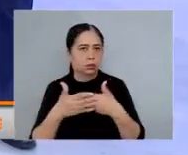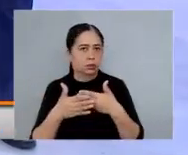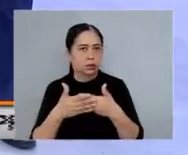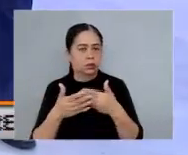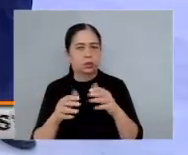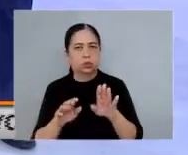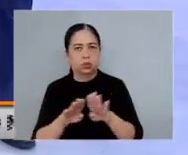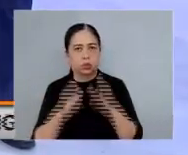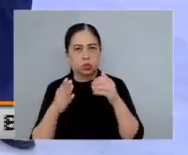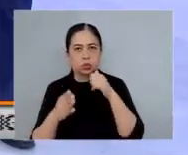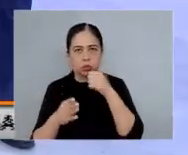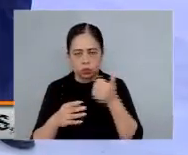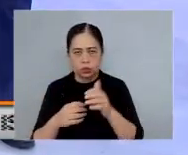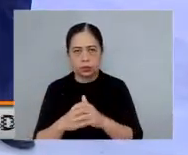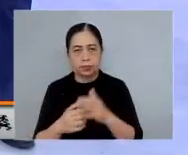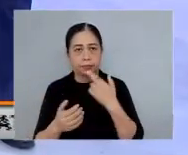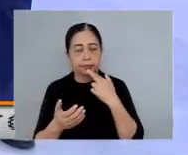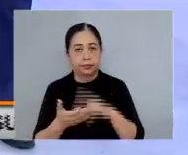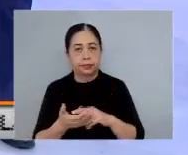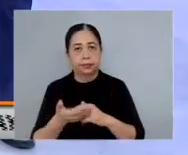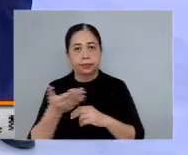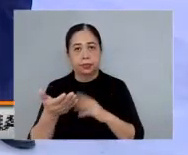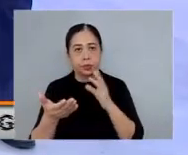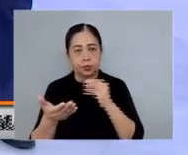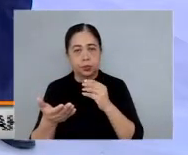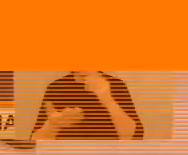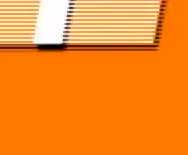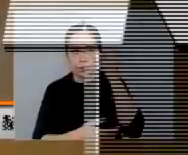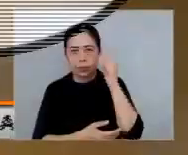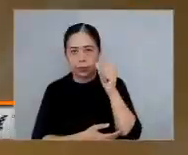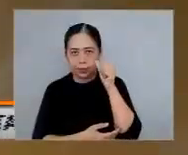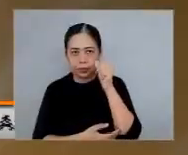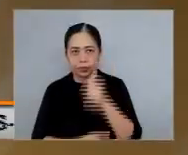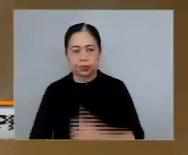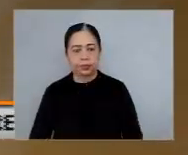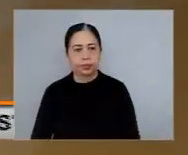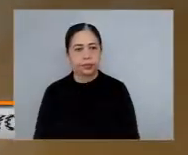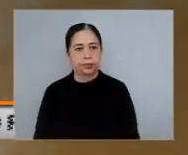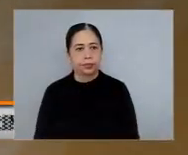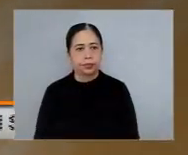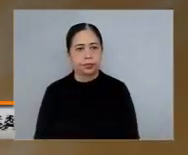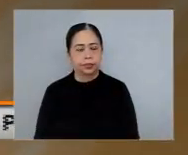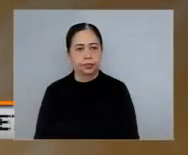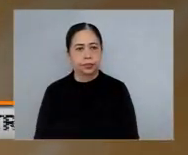bukas nasa frontline na balitang yan si Dave abuel